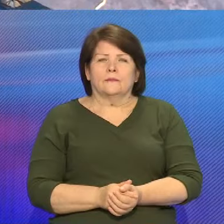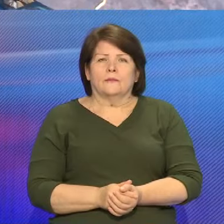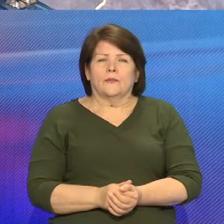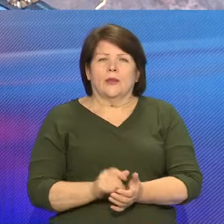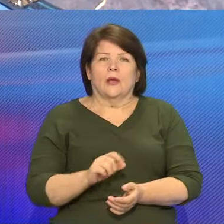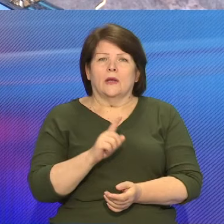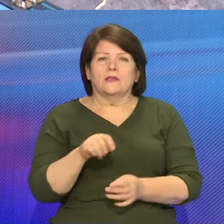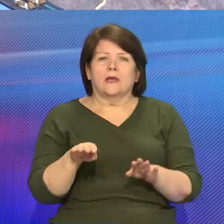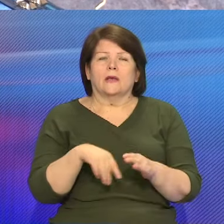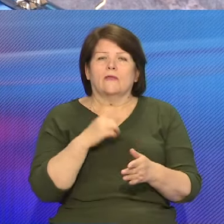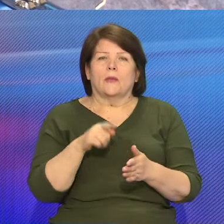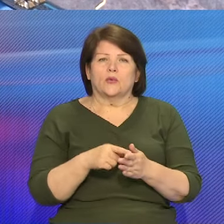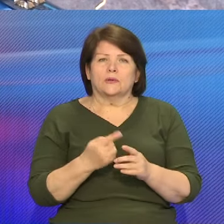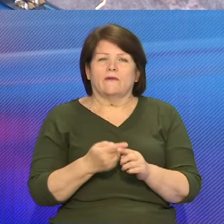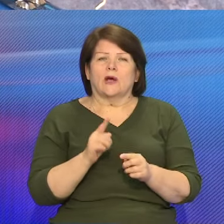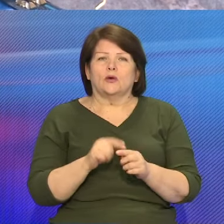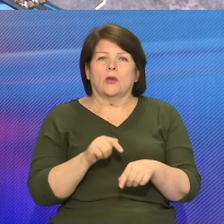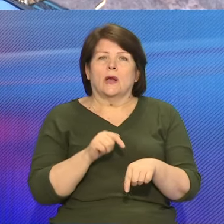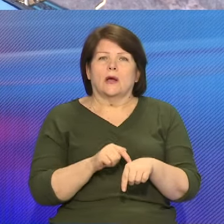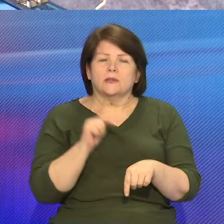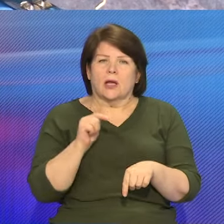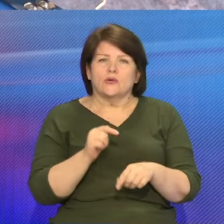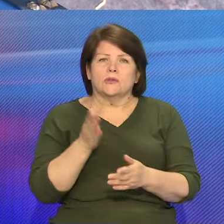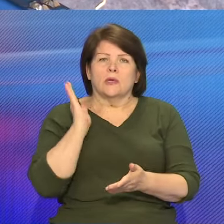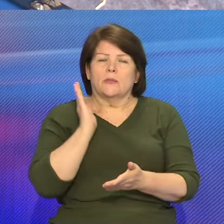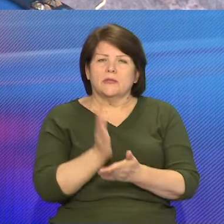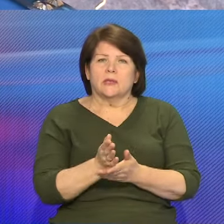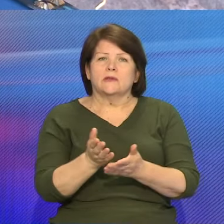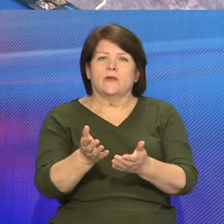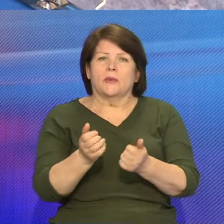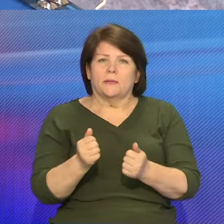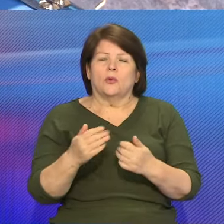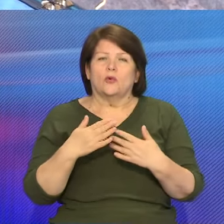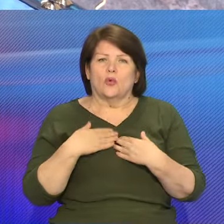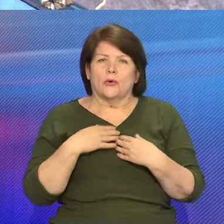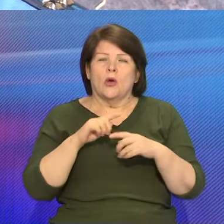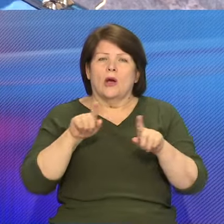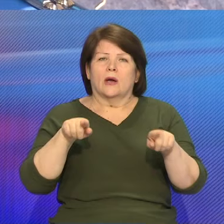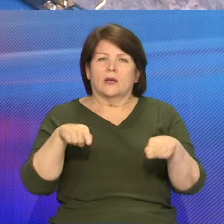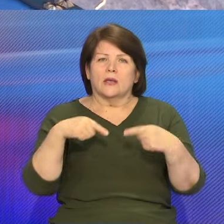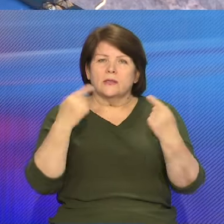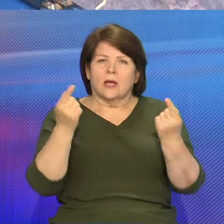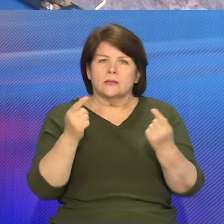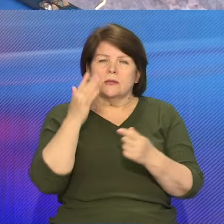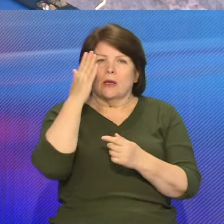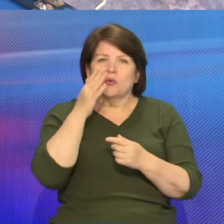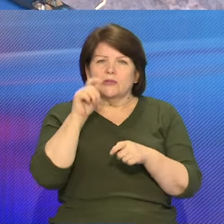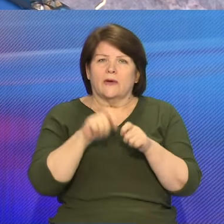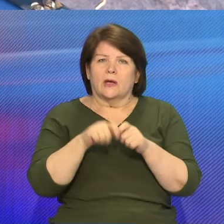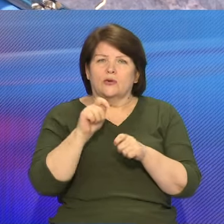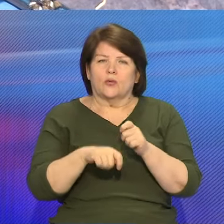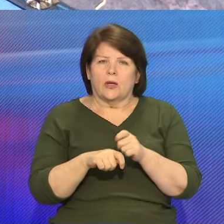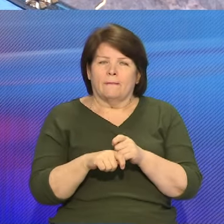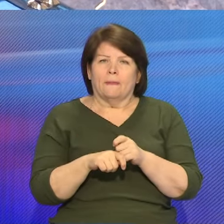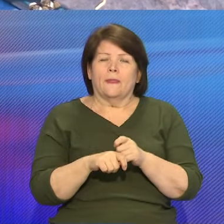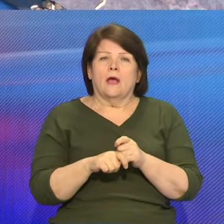Из таких вопросов, которые касаются непосредственно курируемой мною организации таможенного оформления и контроля, поступали вопросы